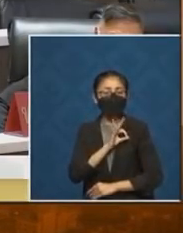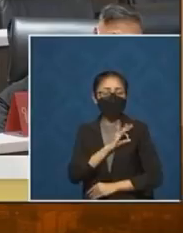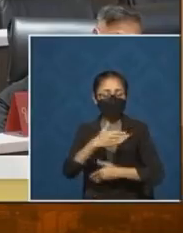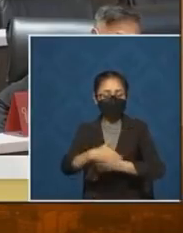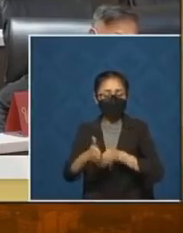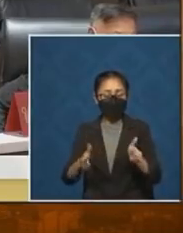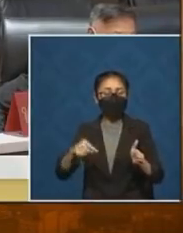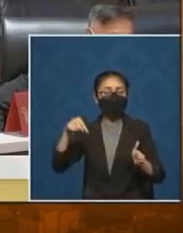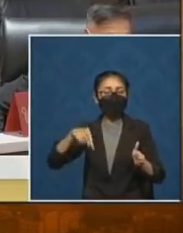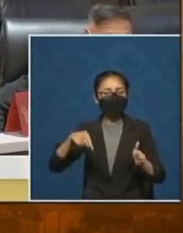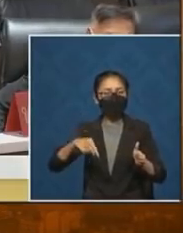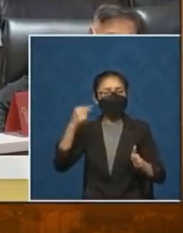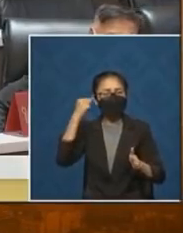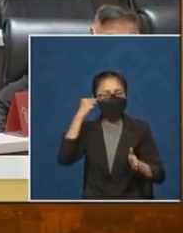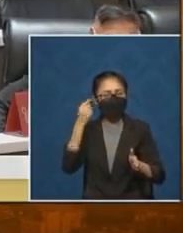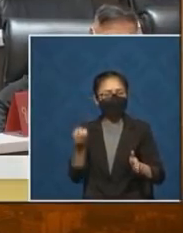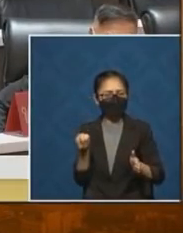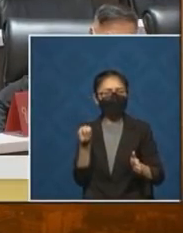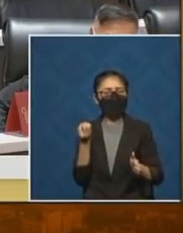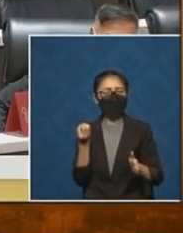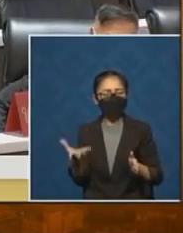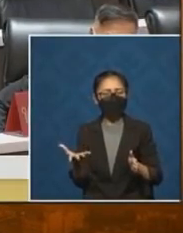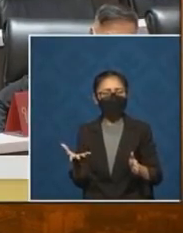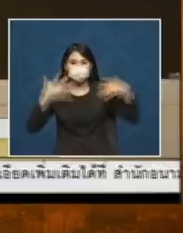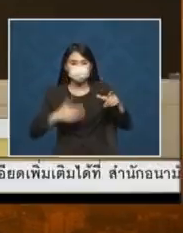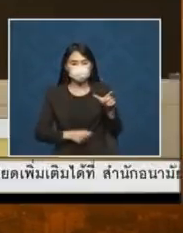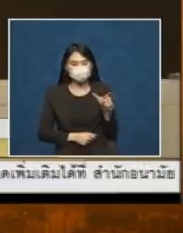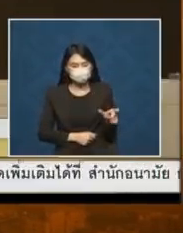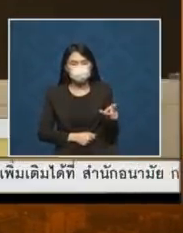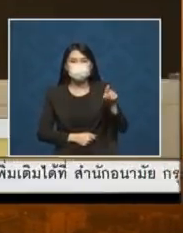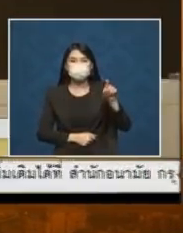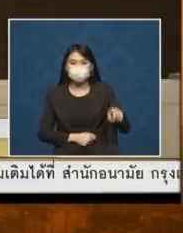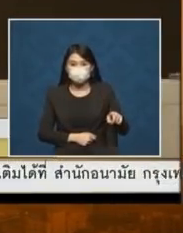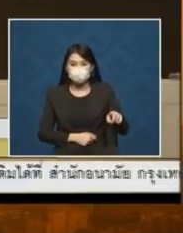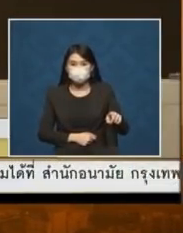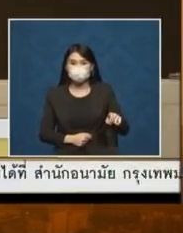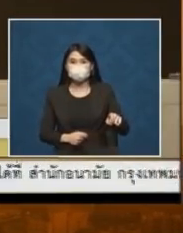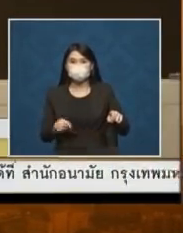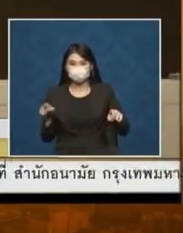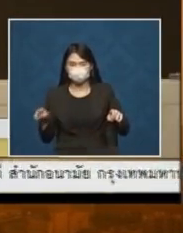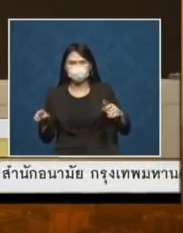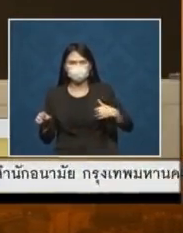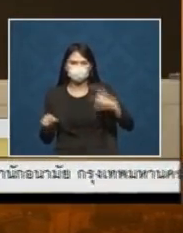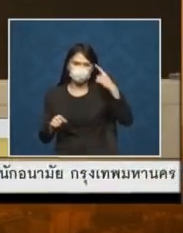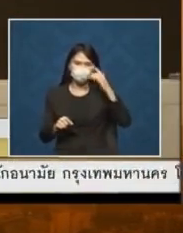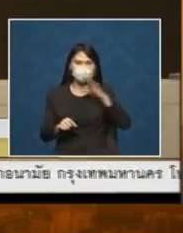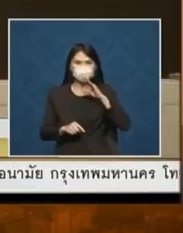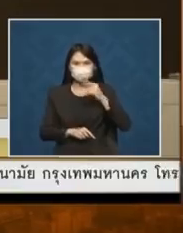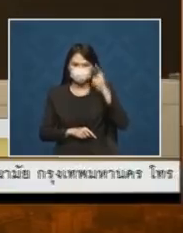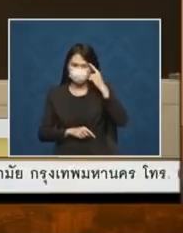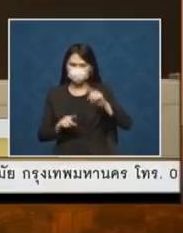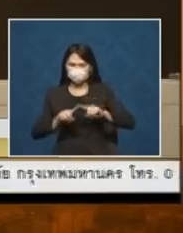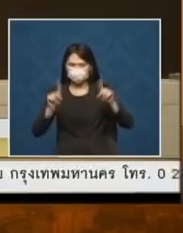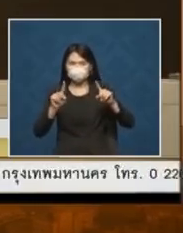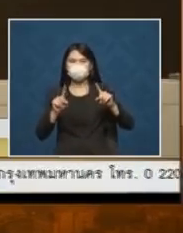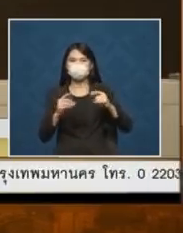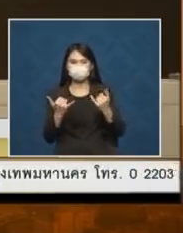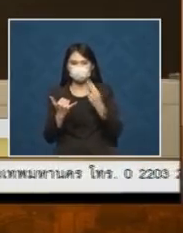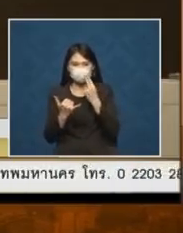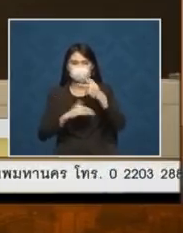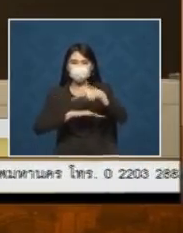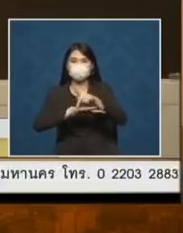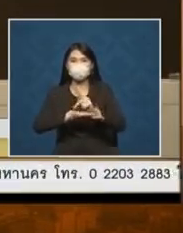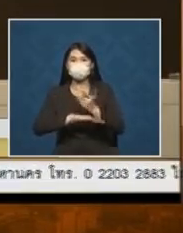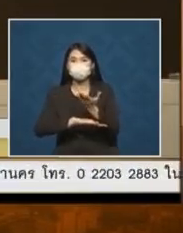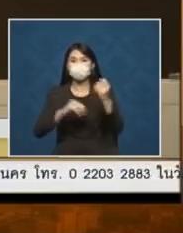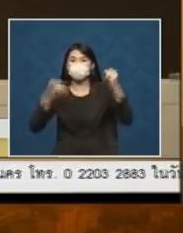จ๊ะที่อังกฤษห้องประชุมเก่าแก่มาก ห้องประชุมเก่าแก่แล้วก็ไม่ได้ใหญ่มากนั่งกันแบบใกล้ชิดมาก แล้วก็อีก็ไม่ได้ใหญ่เลยนะ